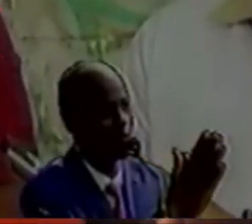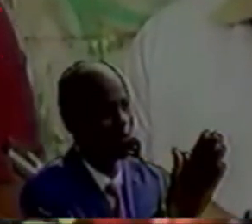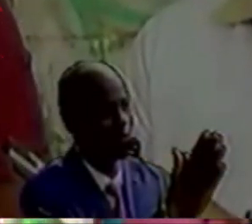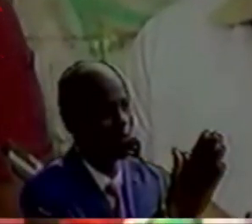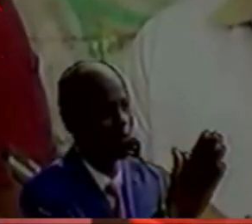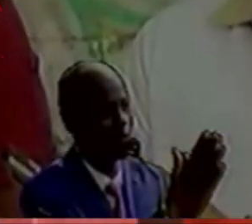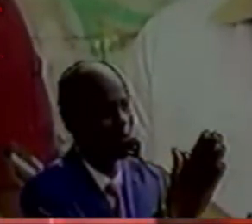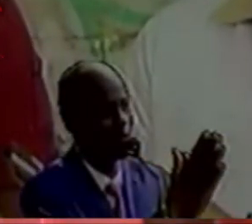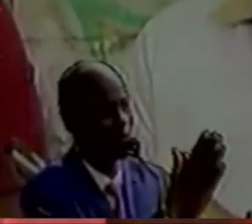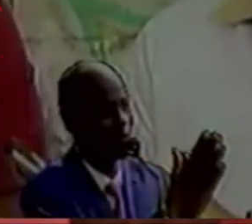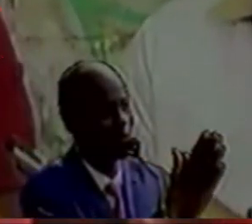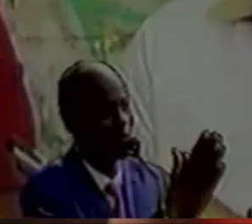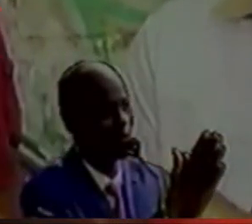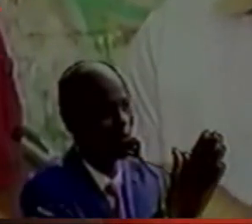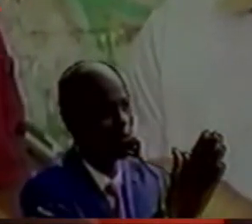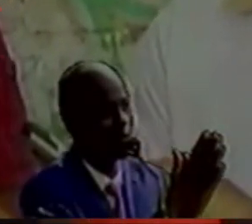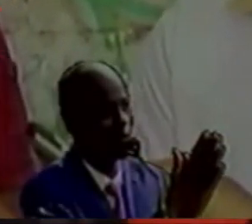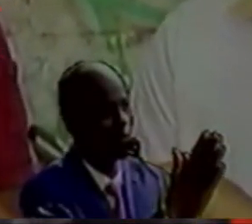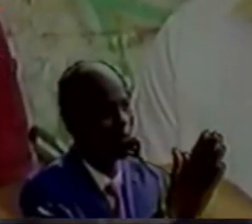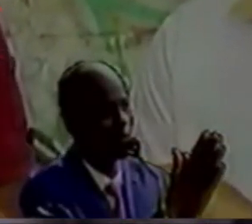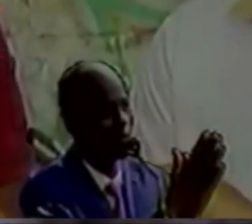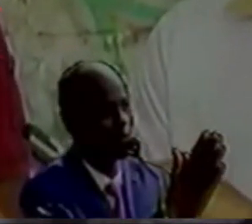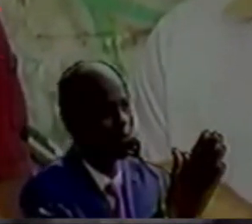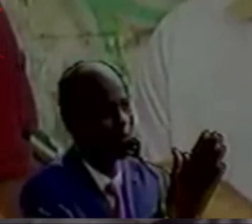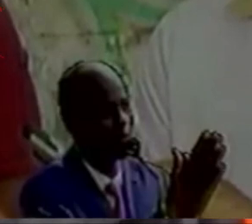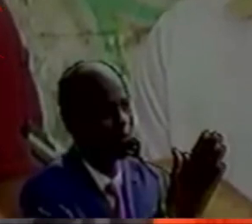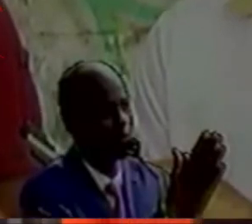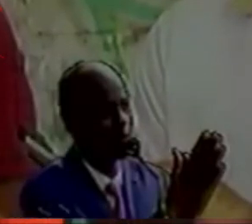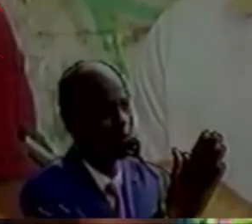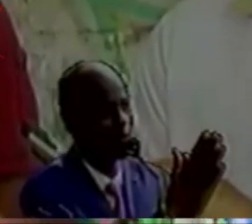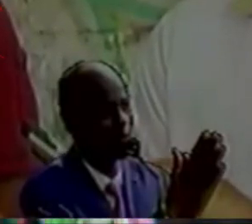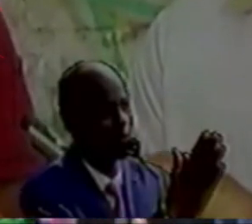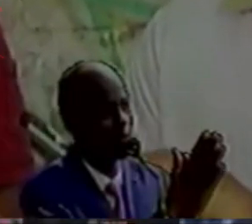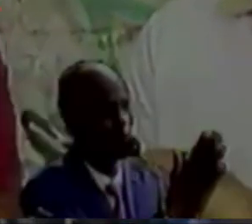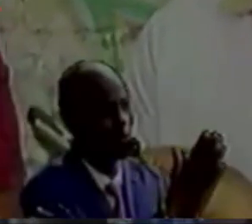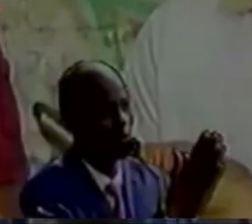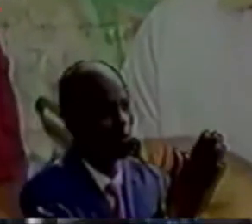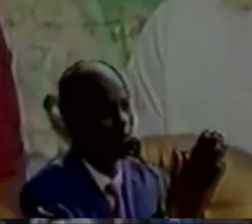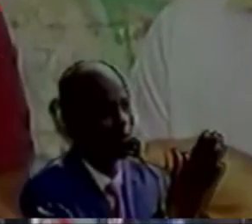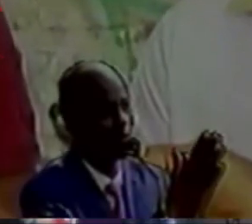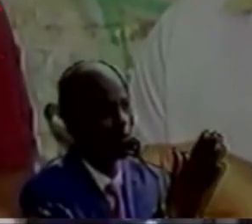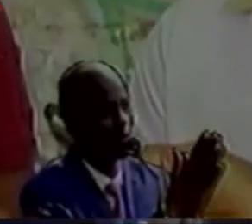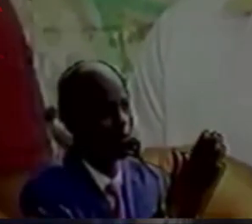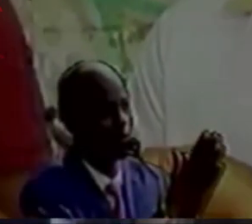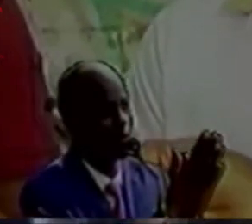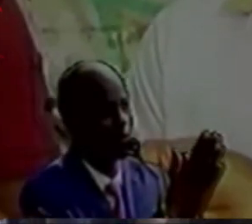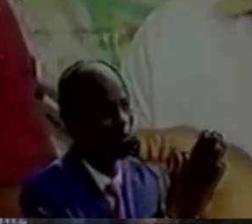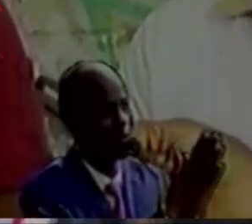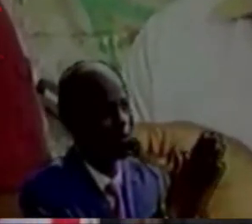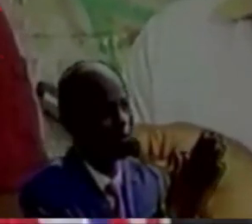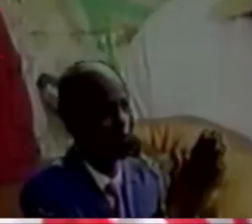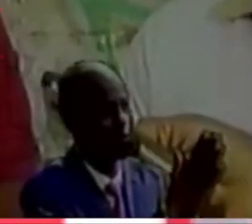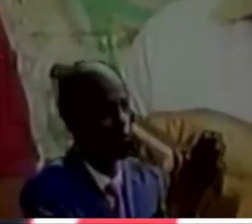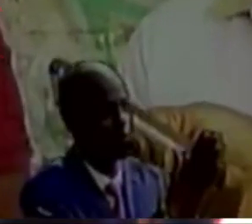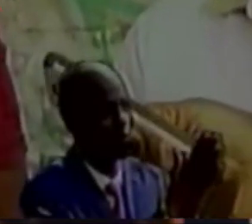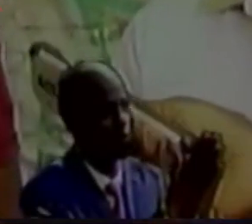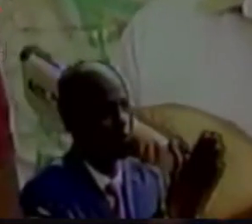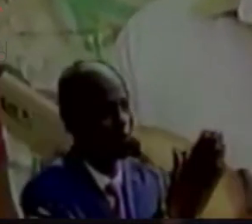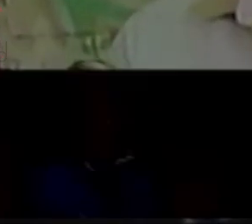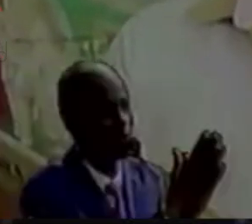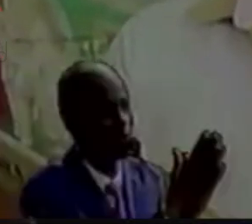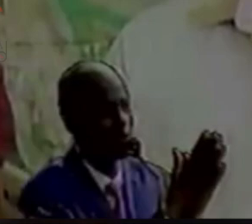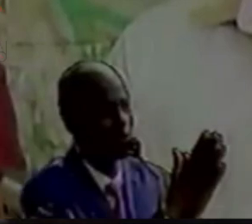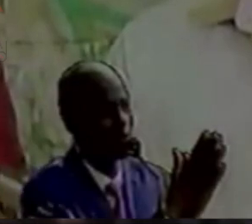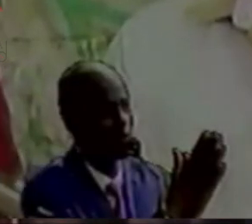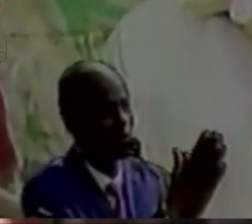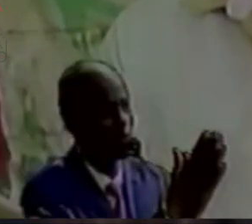tout nous qu'on a regardé que Gekop qui est disponible dans le budget pour le PNIA et que moi un des sénateurs ou députés désaffectés comme blanc et que pour aller